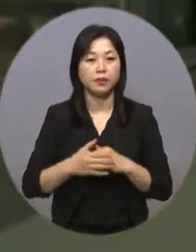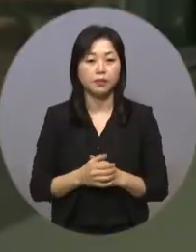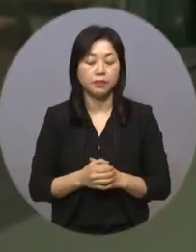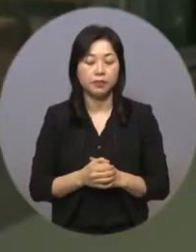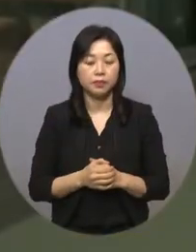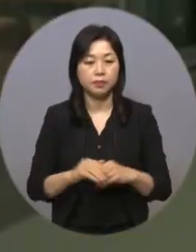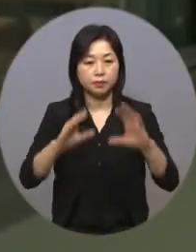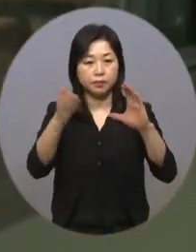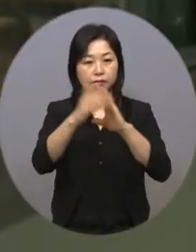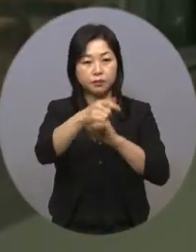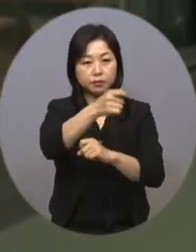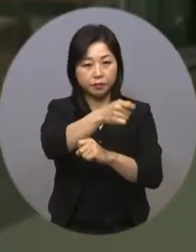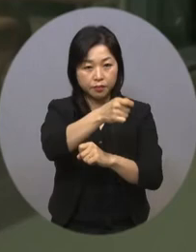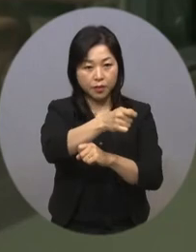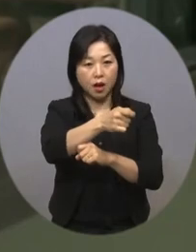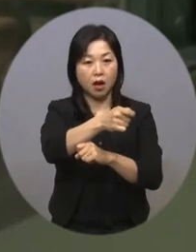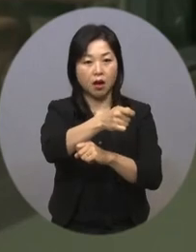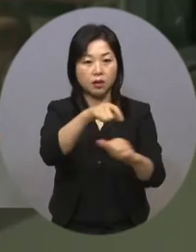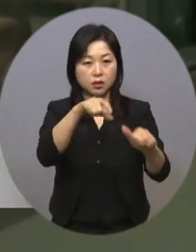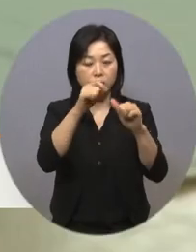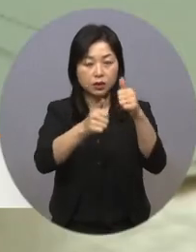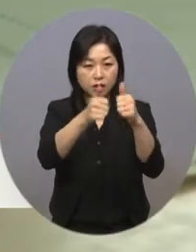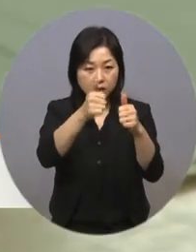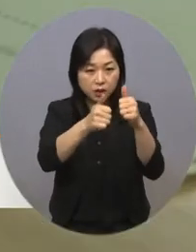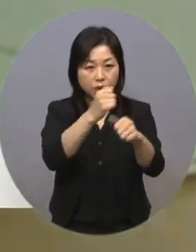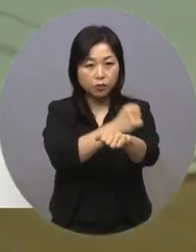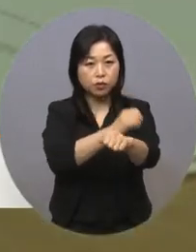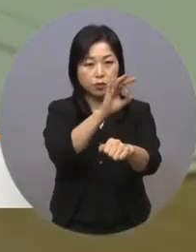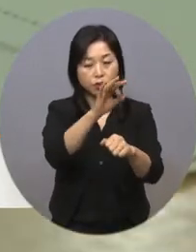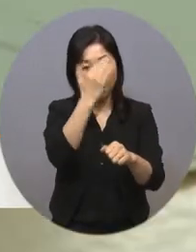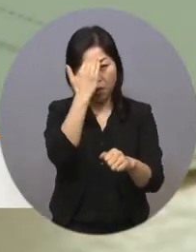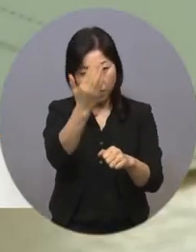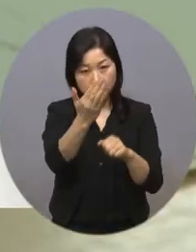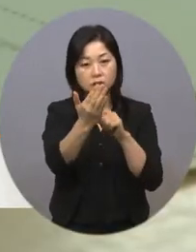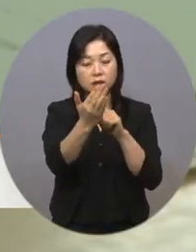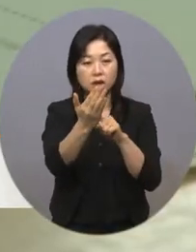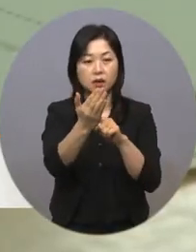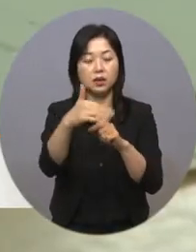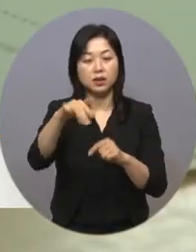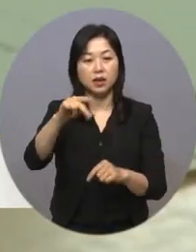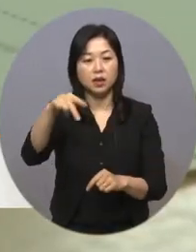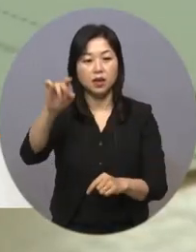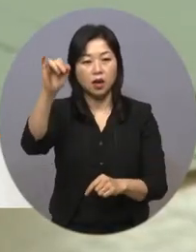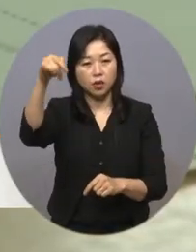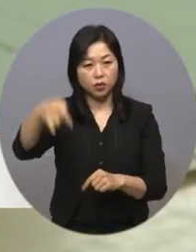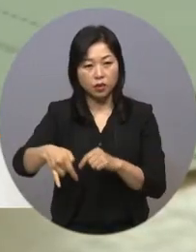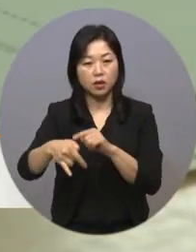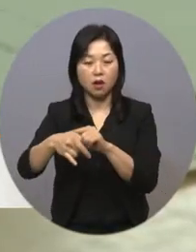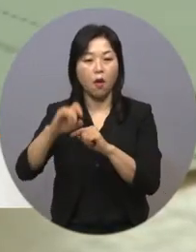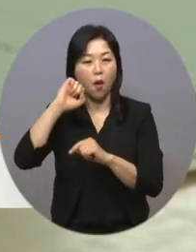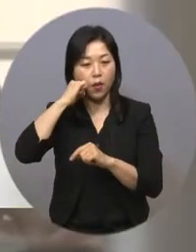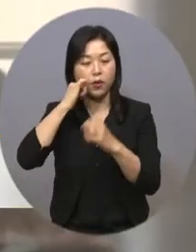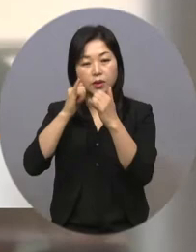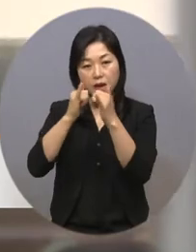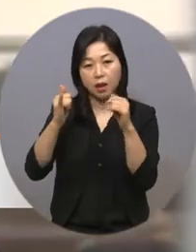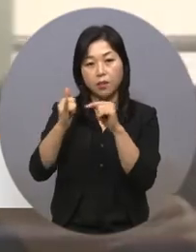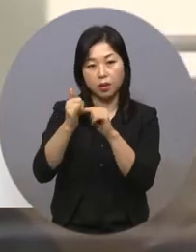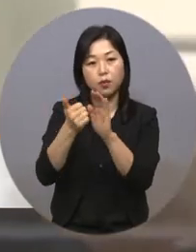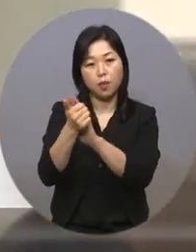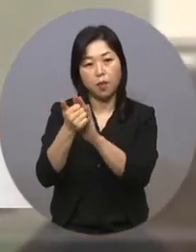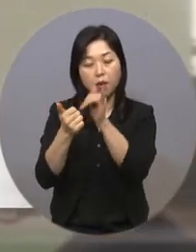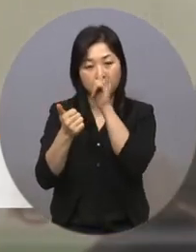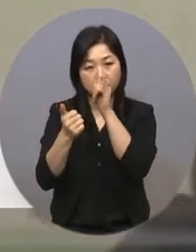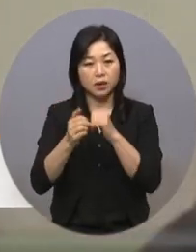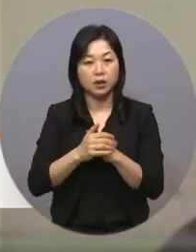이와 함께 국가공무원 채용 시험 응시 수수료 면제 대상이 차상위 계층 까지 확대됩니다 차상위 계층으로